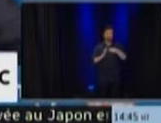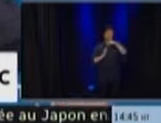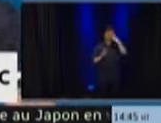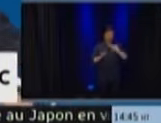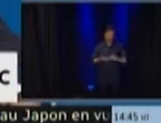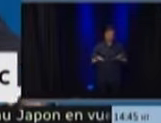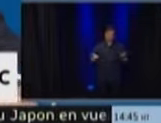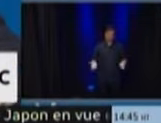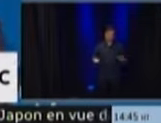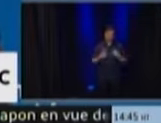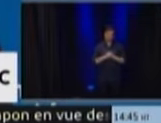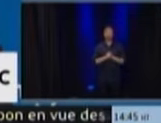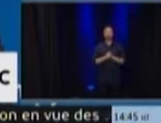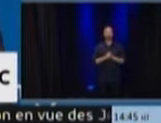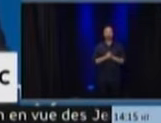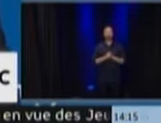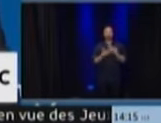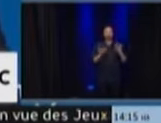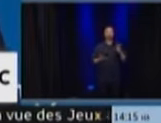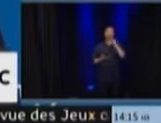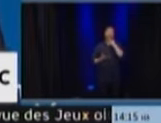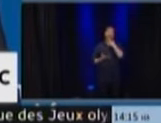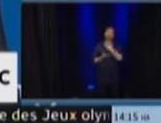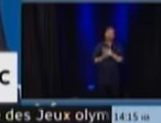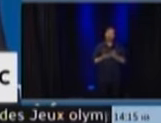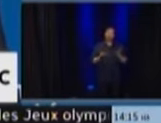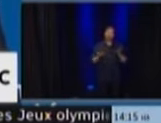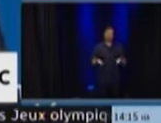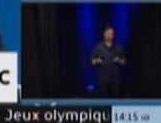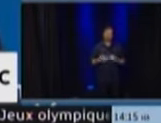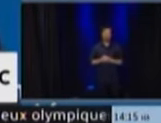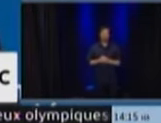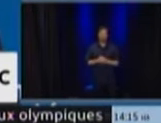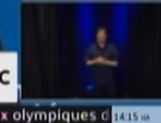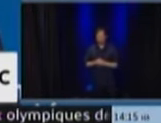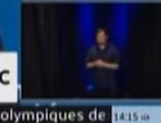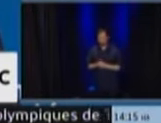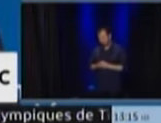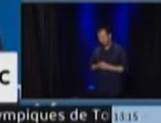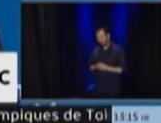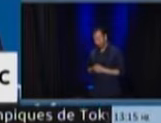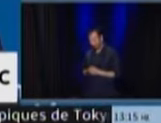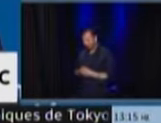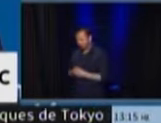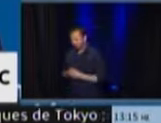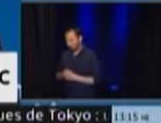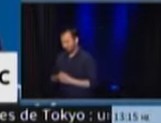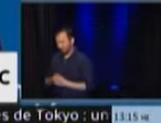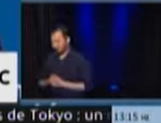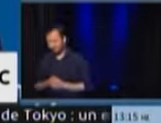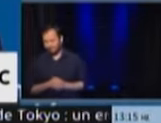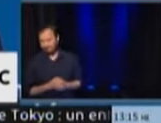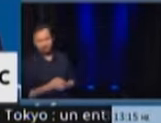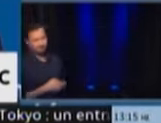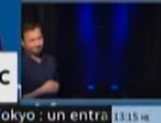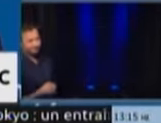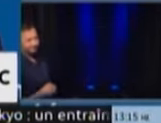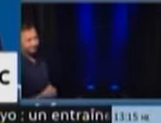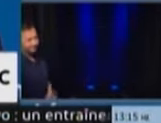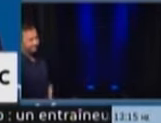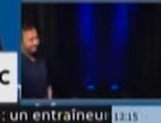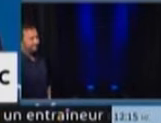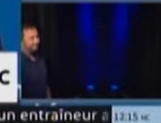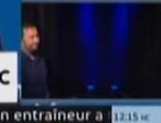l'été. Good afternoon, everyone. The situation continues. La situation continue de s'améliorer au